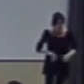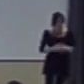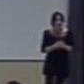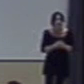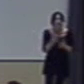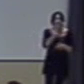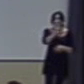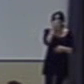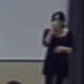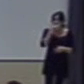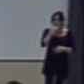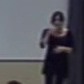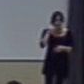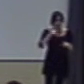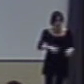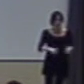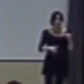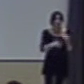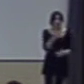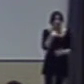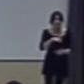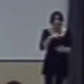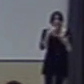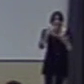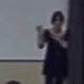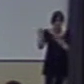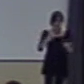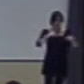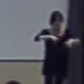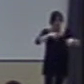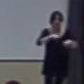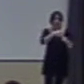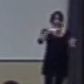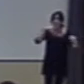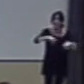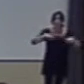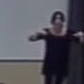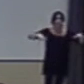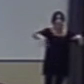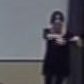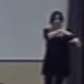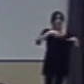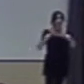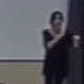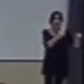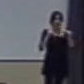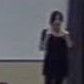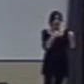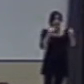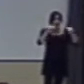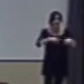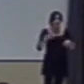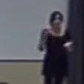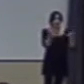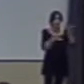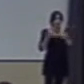Hola, bona tarda. D'entrada, donar-nos a tots la benvinguda en aquest fòrum, en aquest espai de debat en el que avui basarem moltes idees,